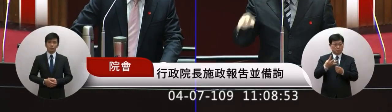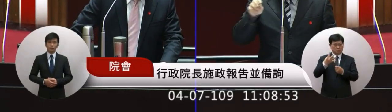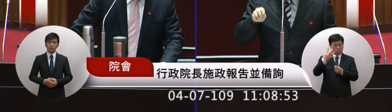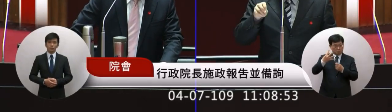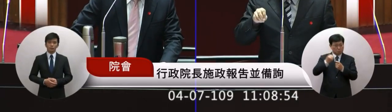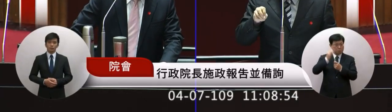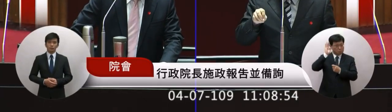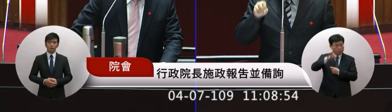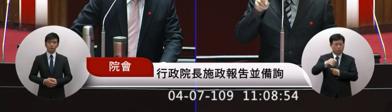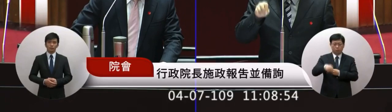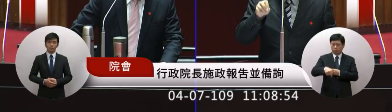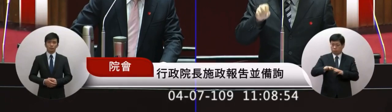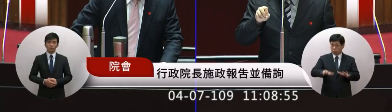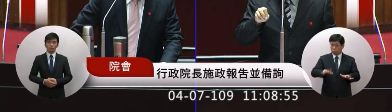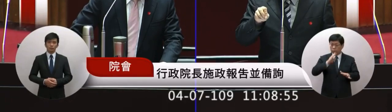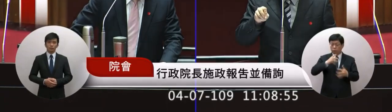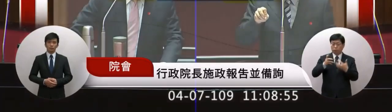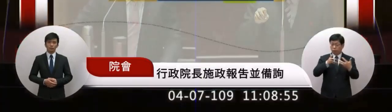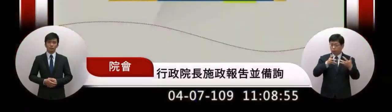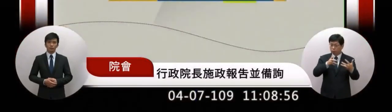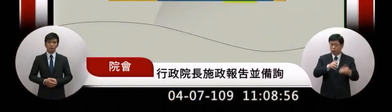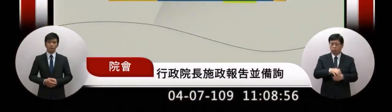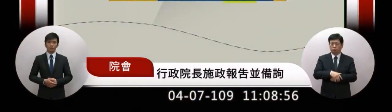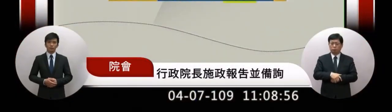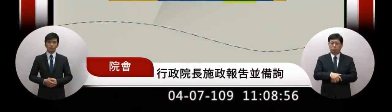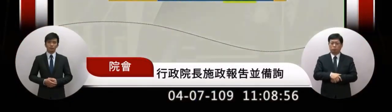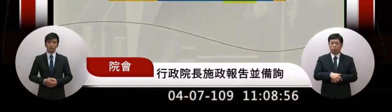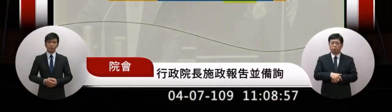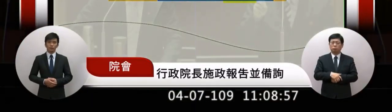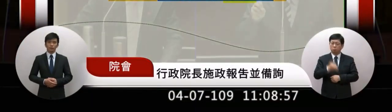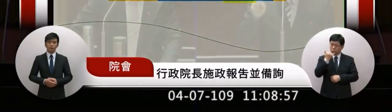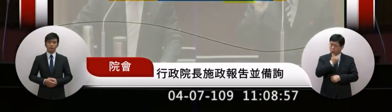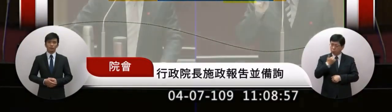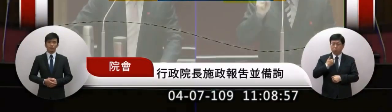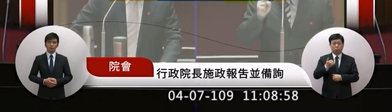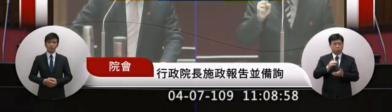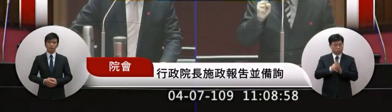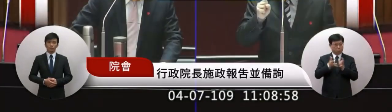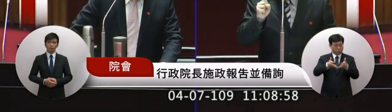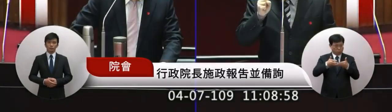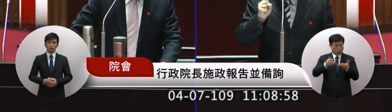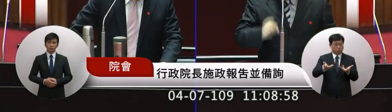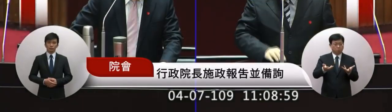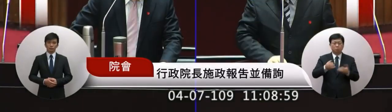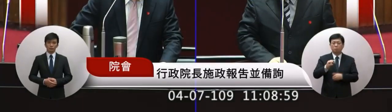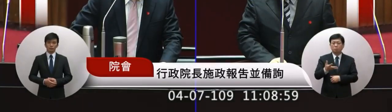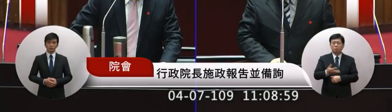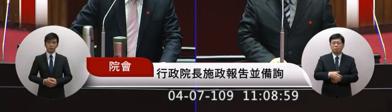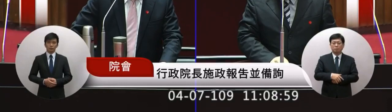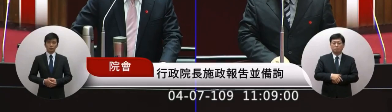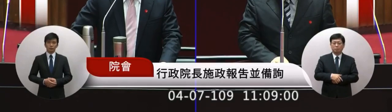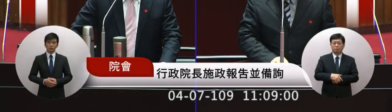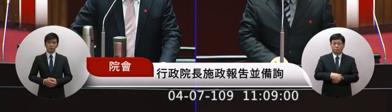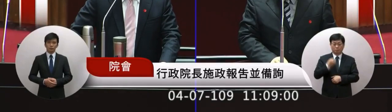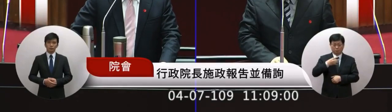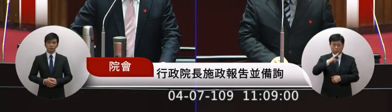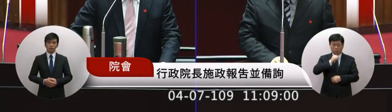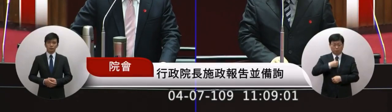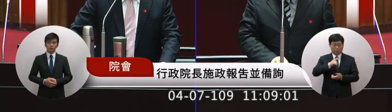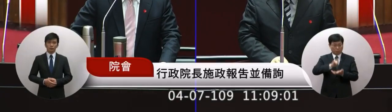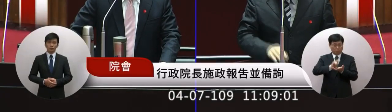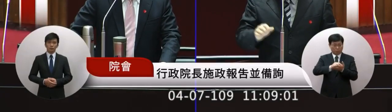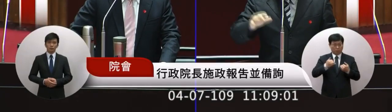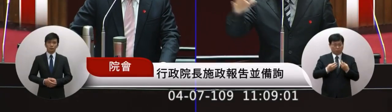后哦，我们现在今天的质询哈，也许就会变成一个很重要的一个点。为什么？因为新冠肺炎